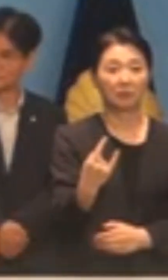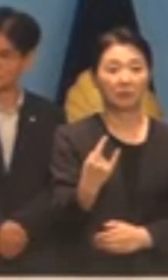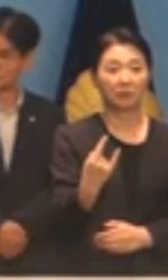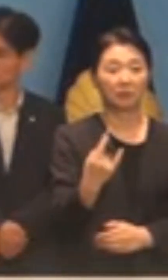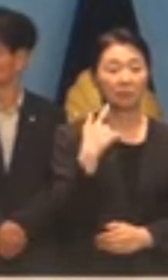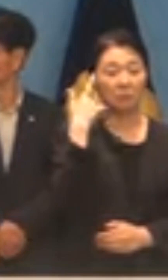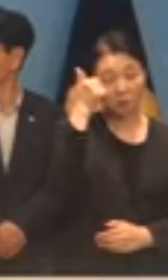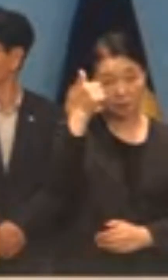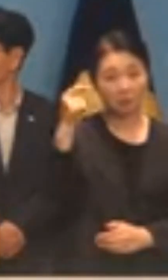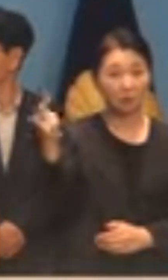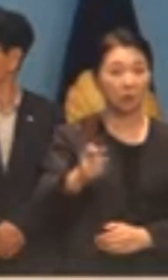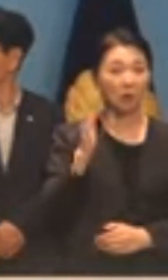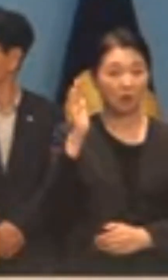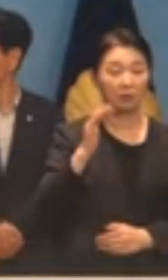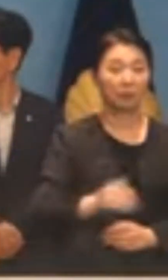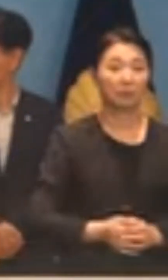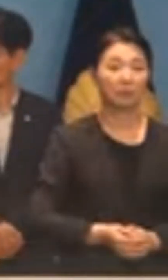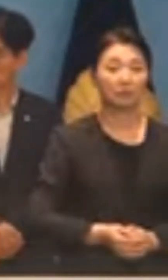회장님께서